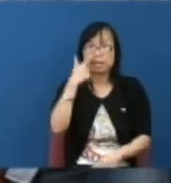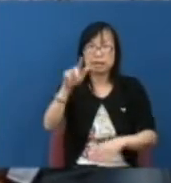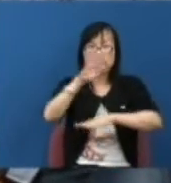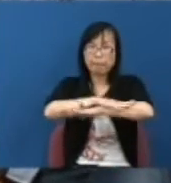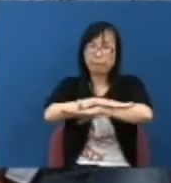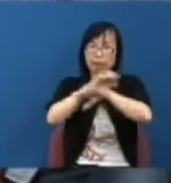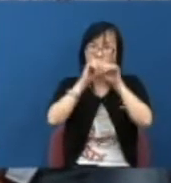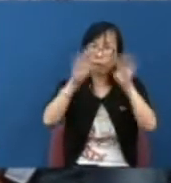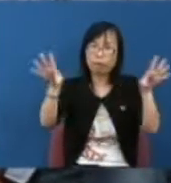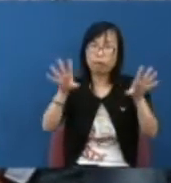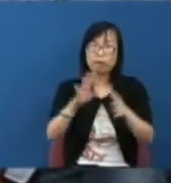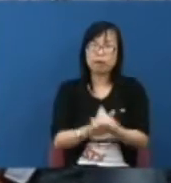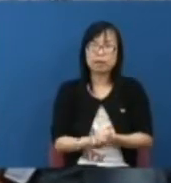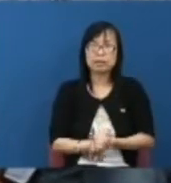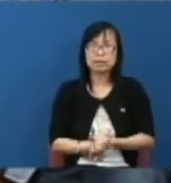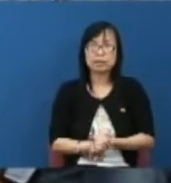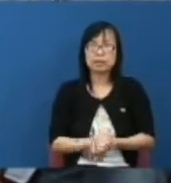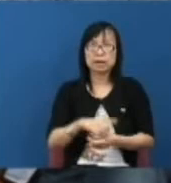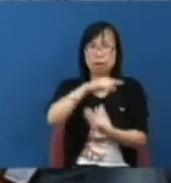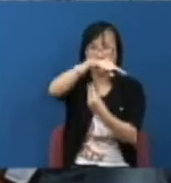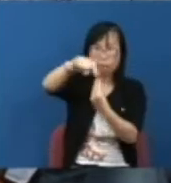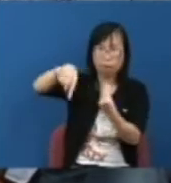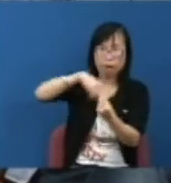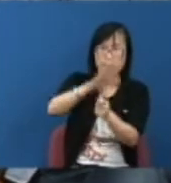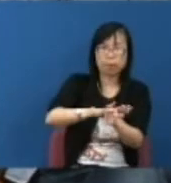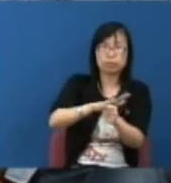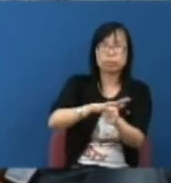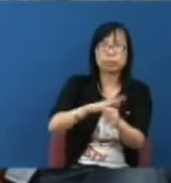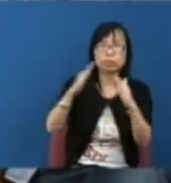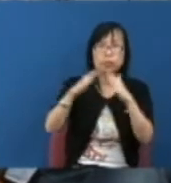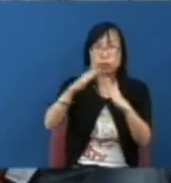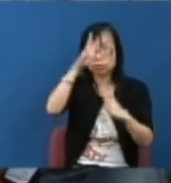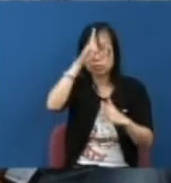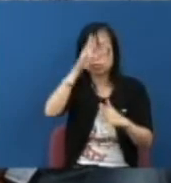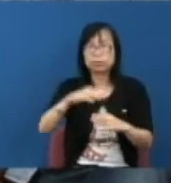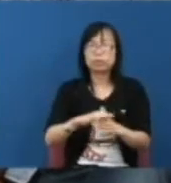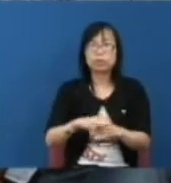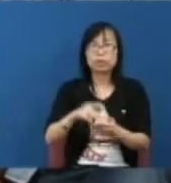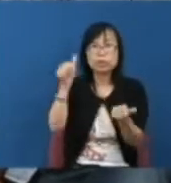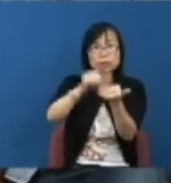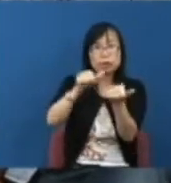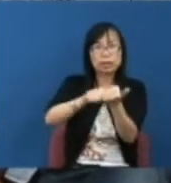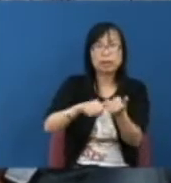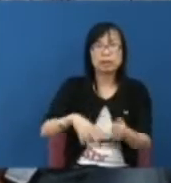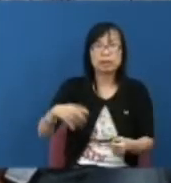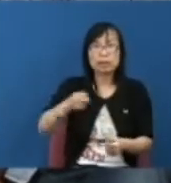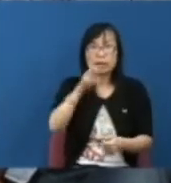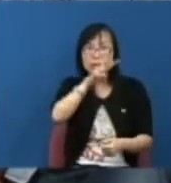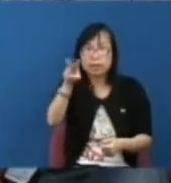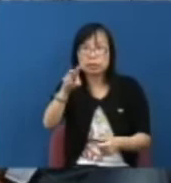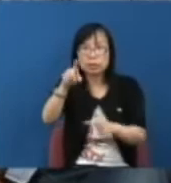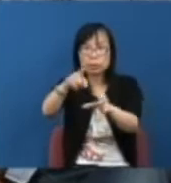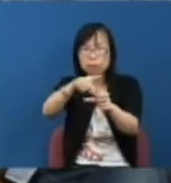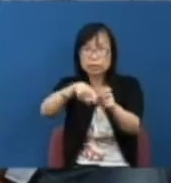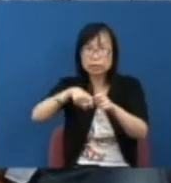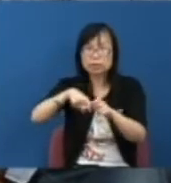啊陳英龍博士啊，即係環保局嘅助理處長，咁佢就話睇到咧啲回收商，咁亦都有啲